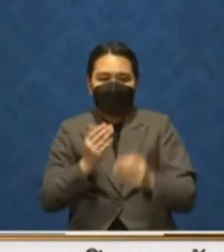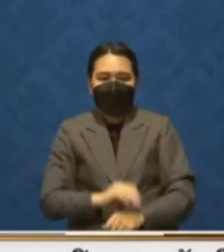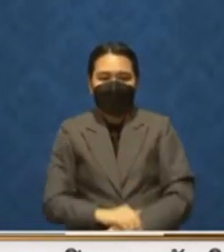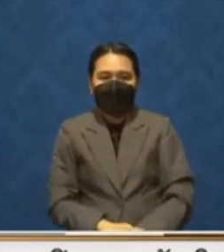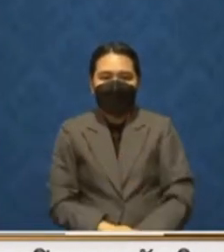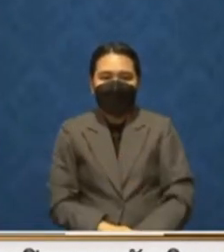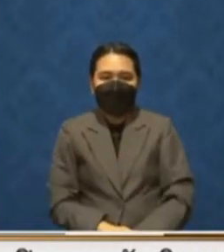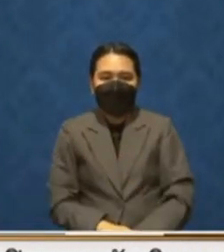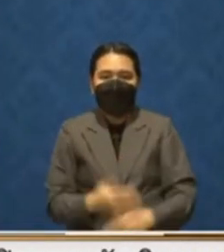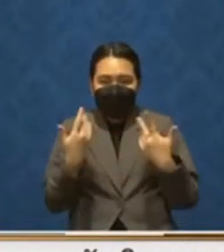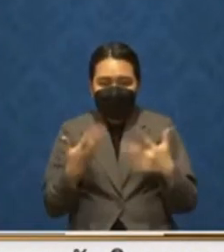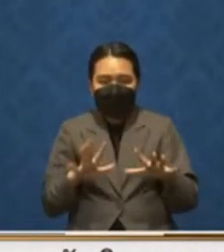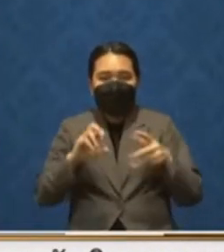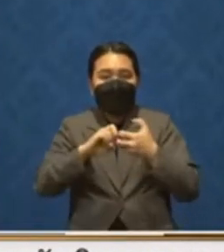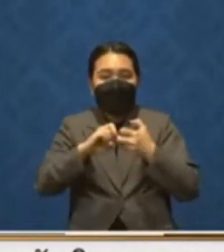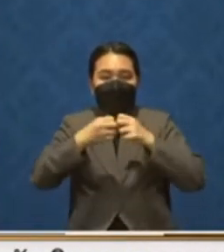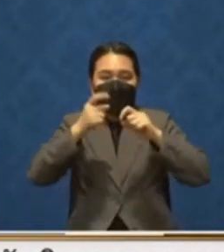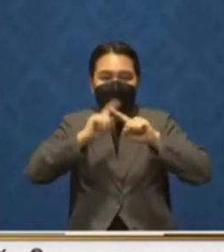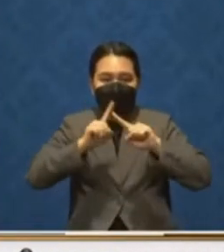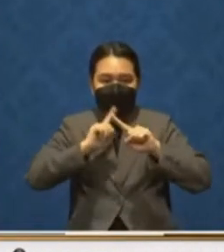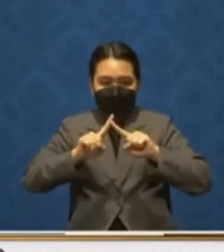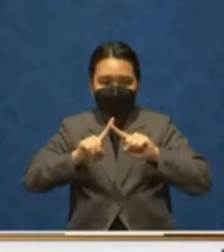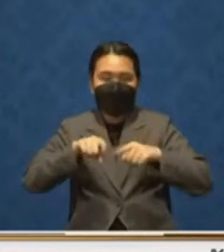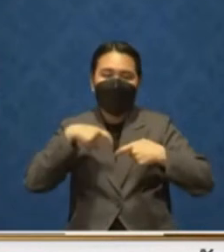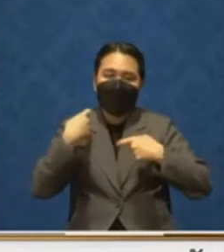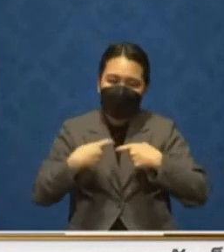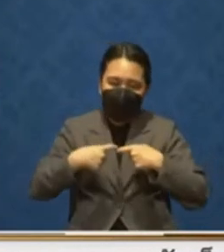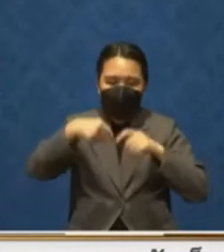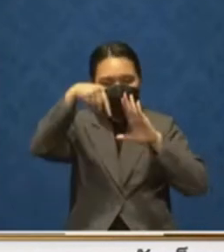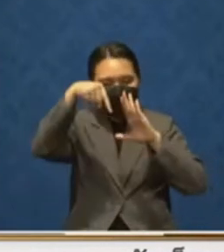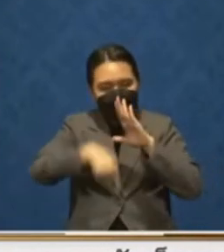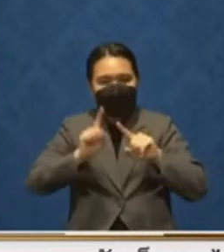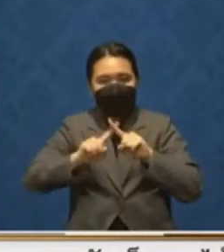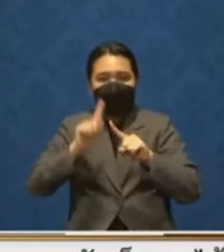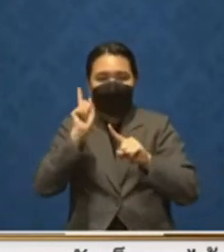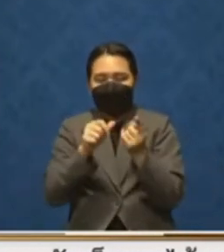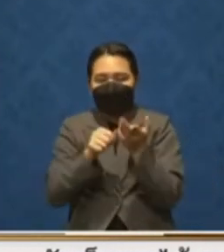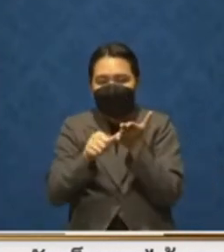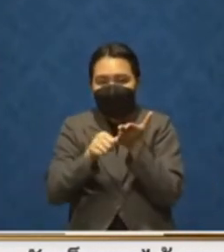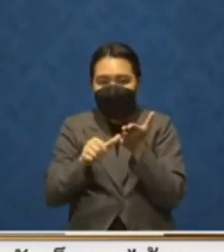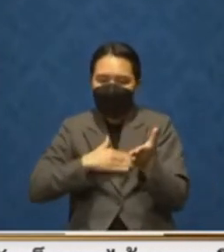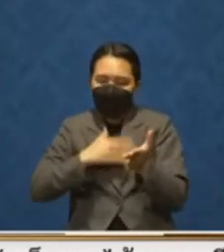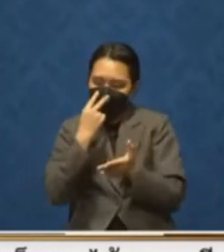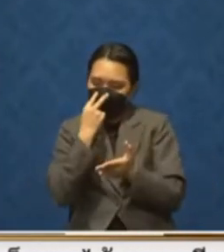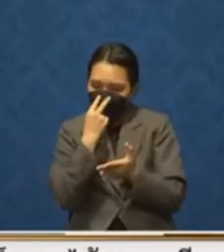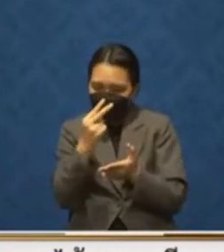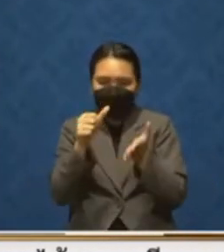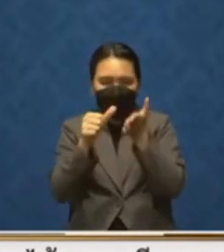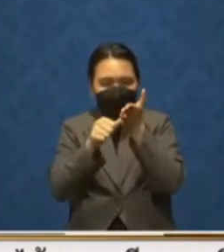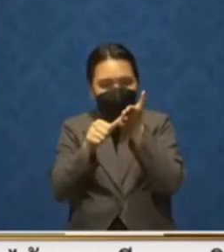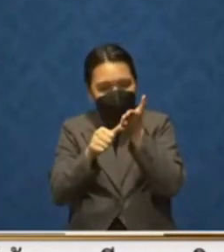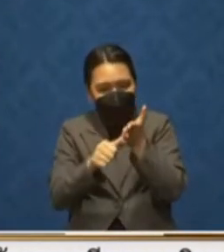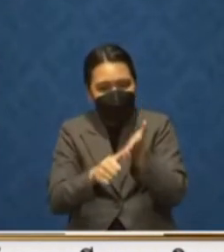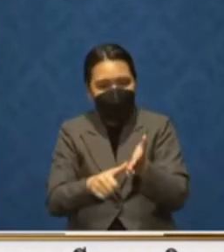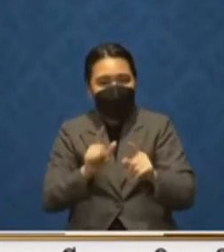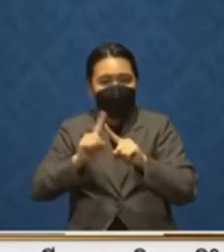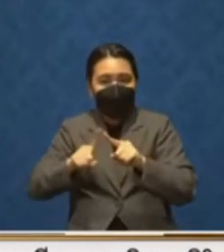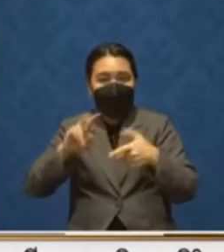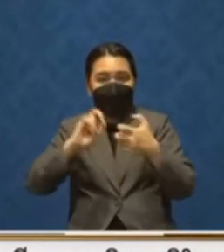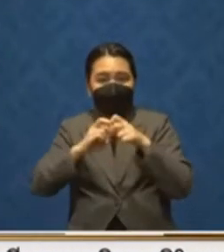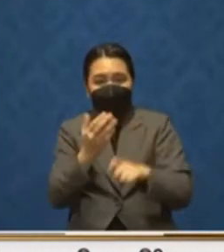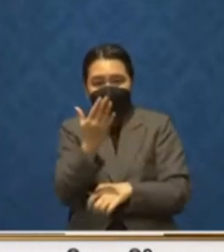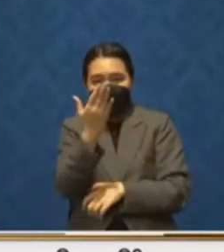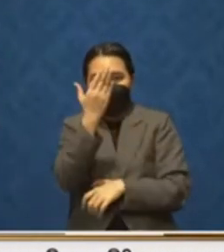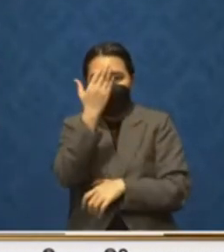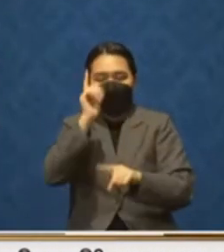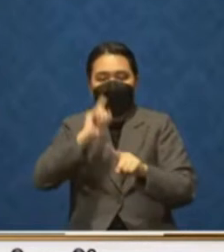อ้างจากนั้นปัญหาอะไรที่มันบ้านญาติทรัพย์ตอนอย่างต้องแก้อยู่ผมก็มา 4ดูแล้วก็แก้ทุกกรมใครเพียงใดปัญหาเฉพาะหน้าเช่นที่โดยเผชิญ